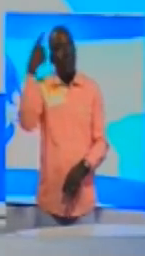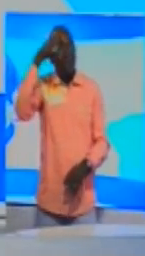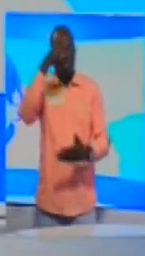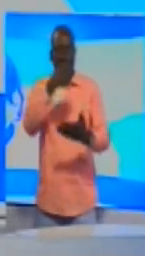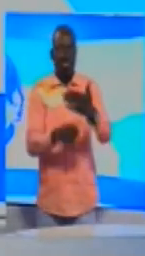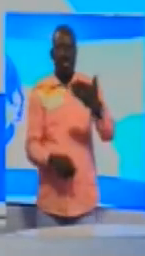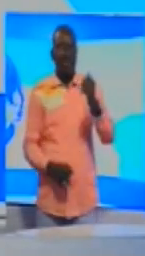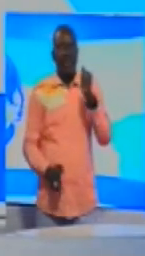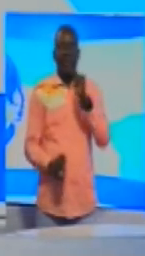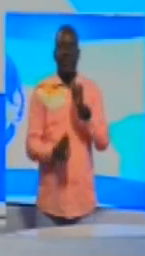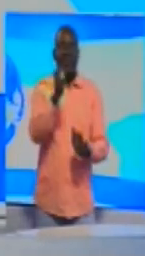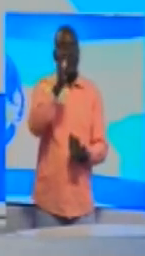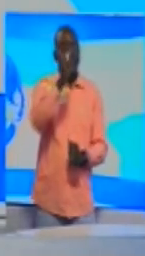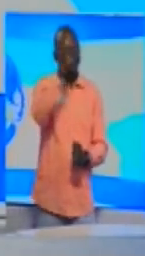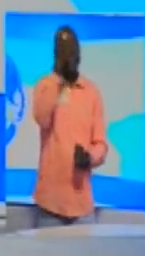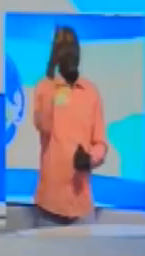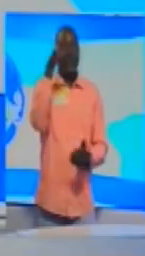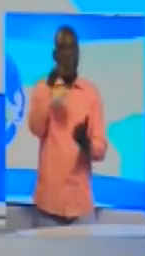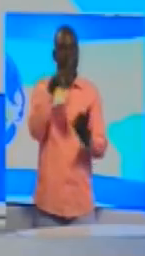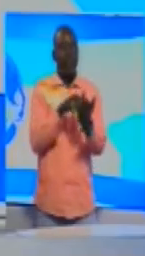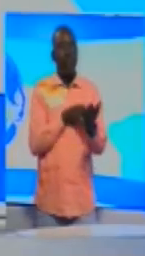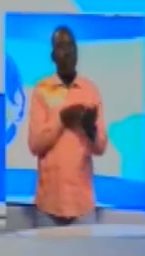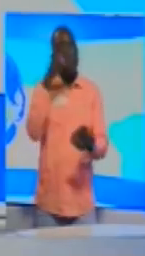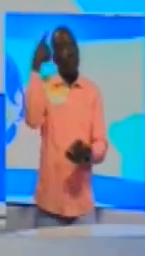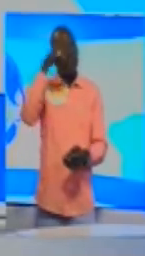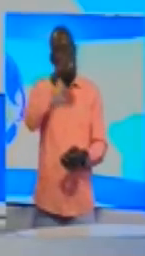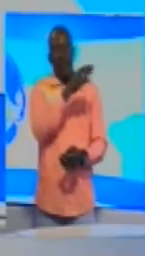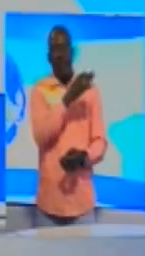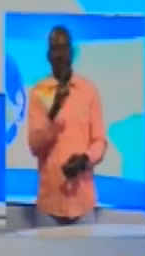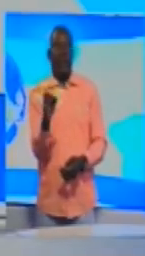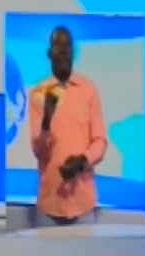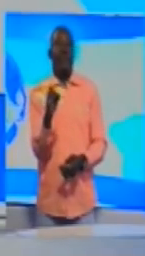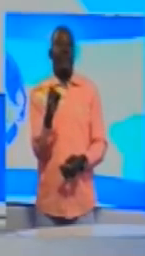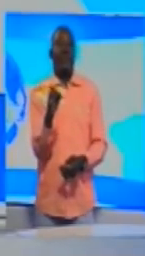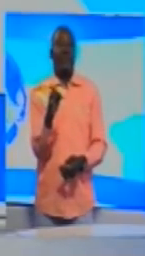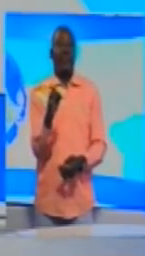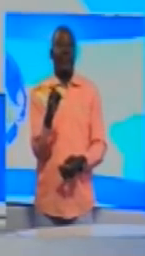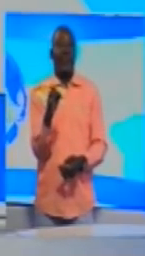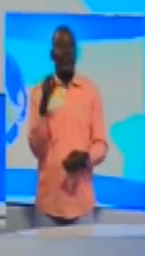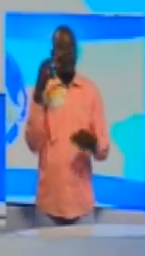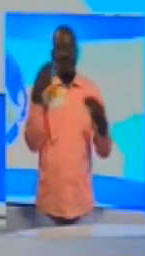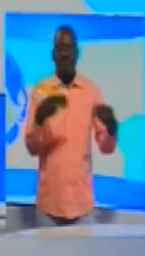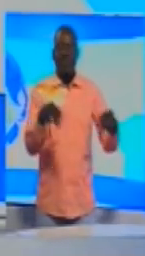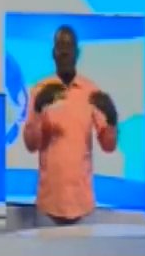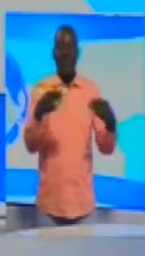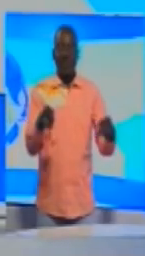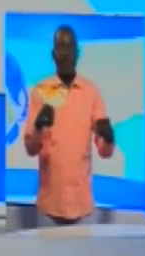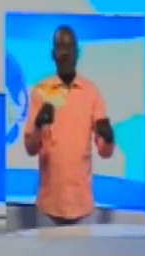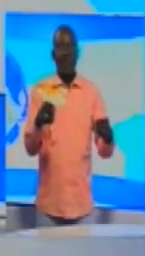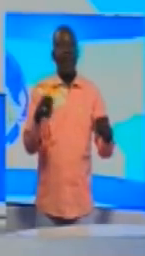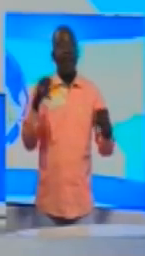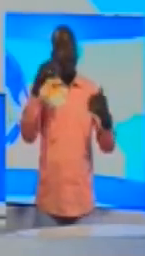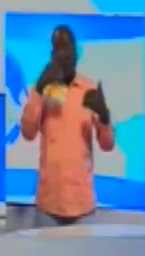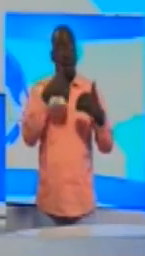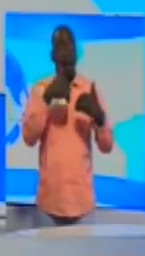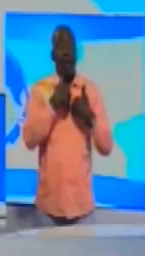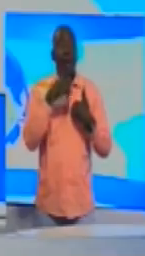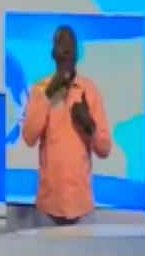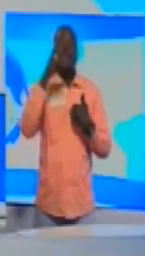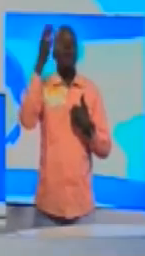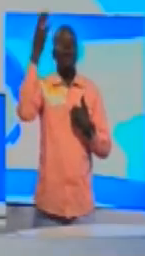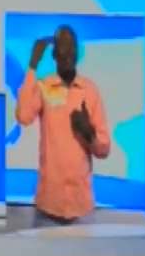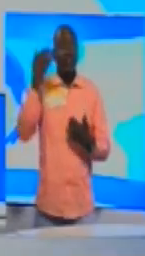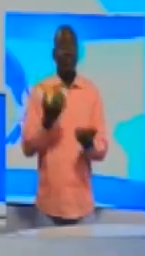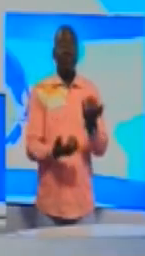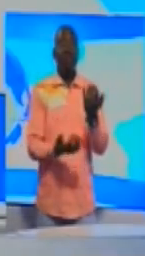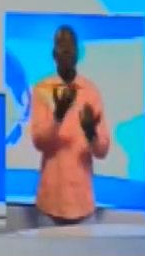valeur de plus de 50 millions de francs CFA. La marchandise de contrebande a été incinérée